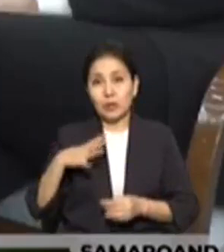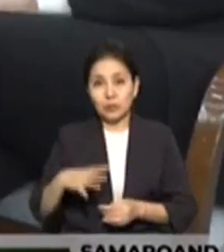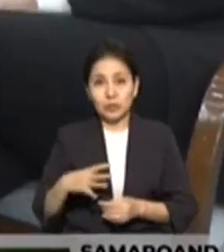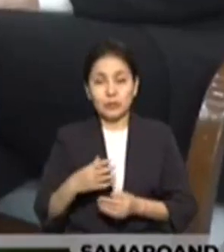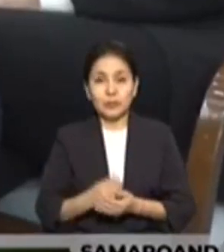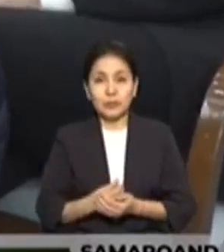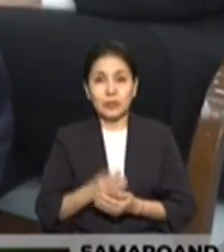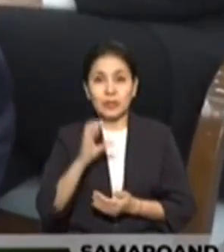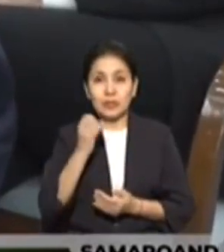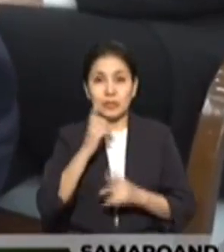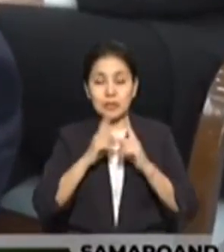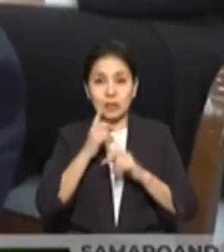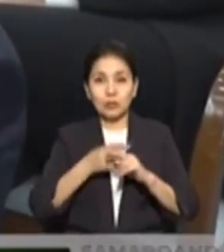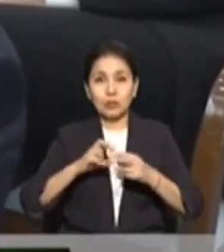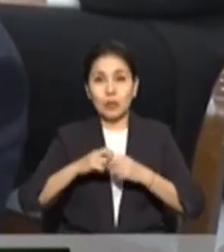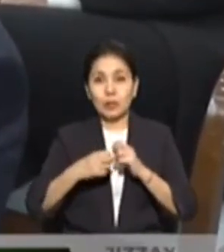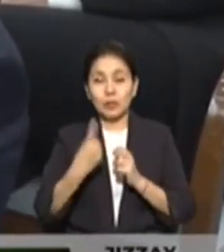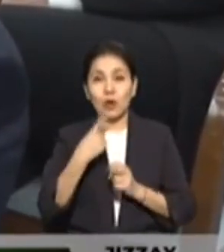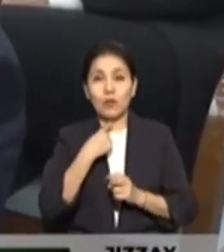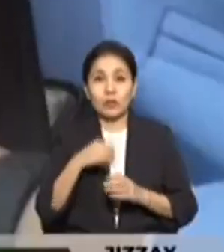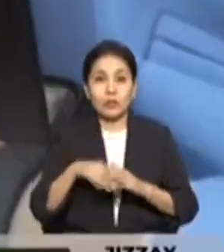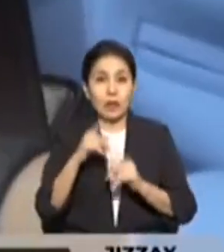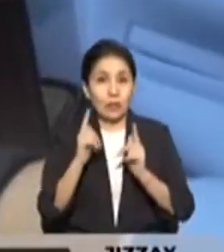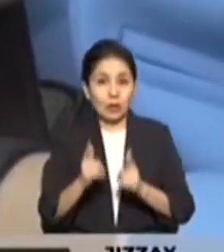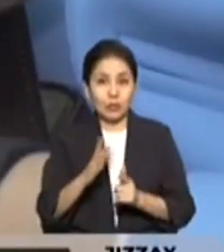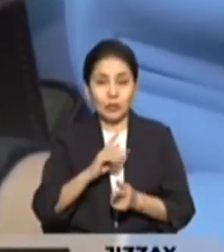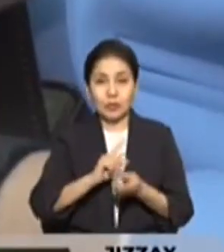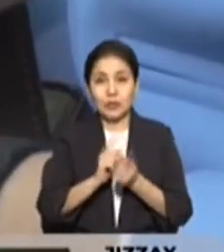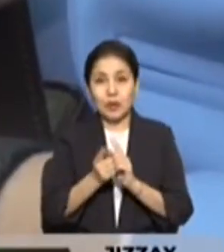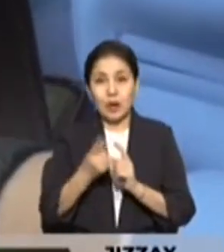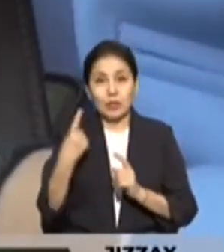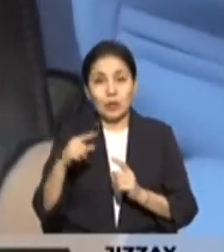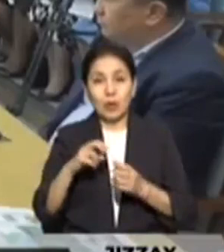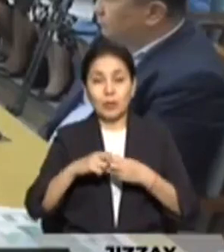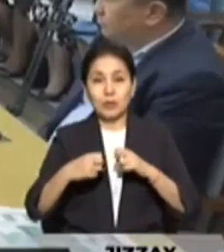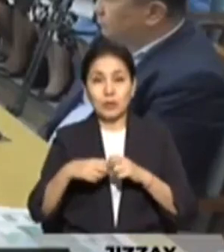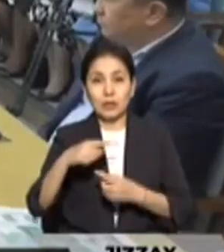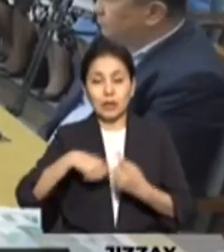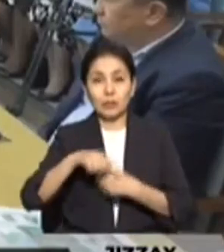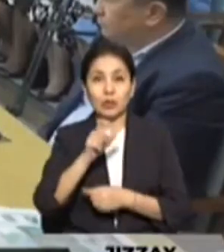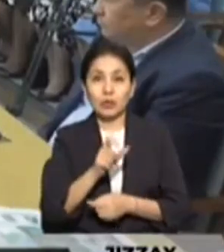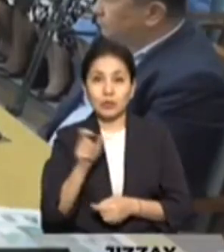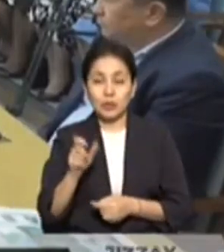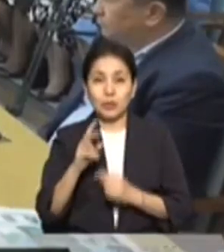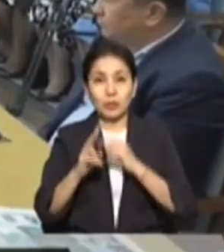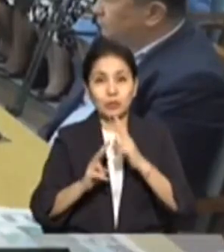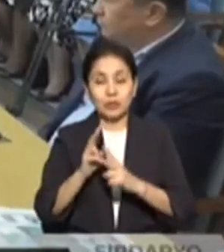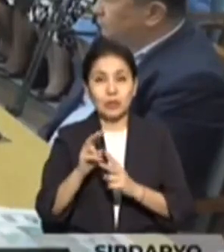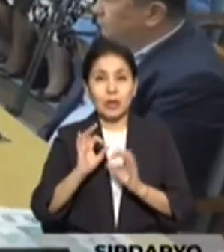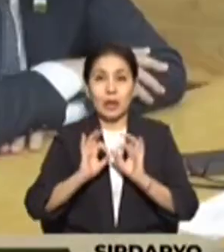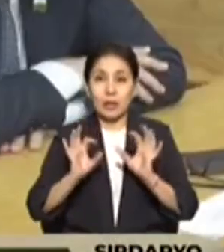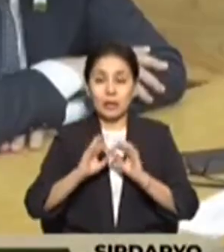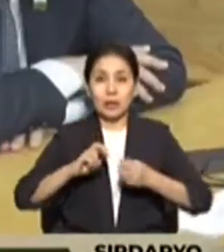yapımız. Sesiyada uşbu mesele bir ovazda makullanıp, nabattaki mesele götüldü. Onda tadbirkarlık subyektlerinin müracaatlarda kayıt